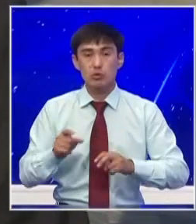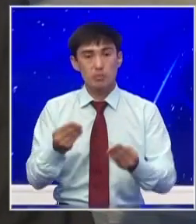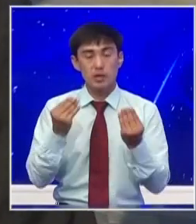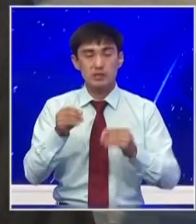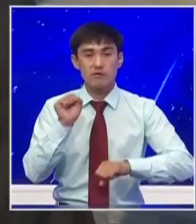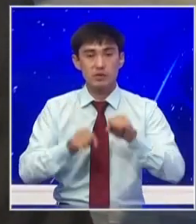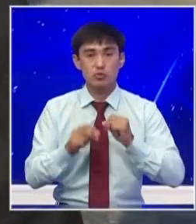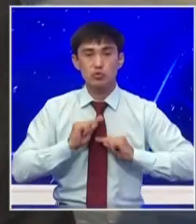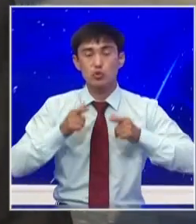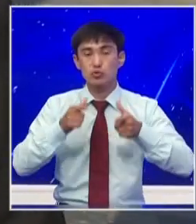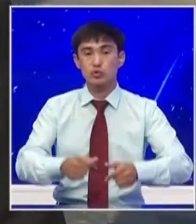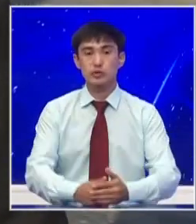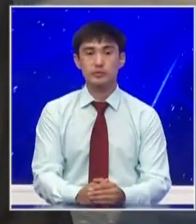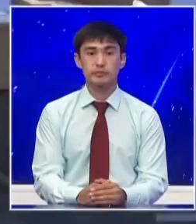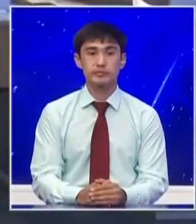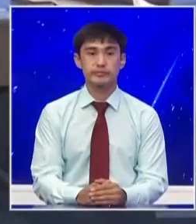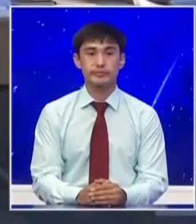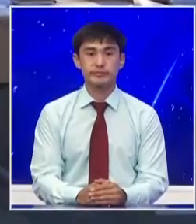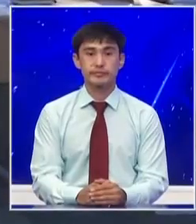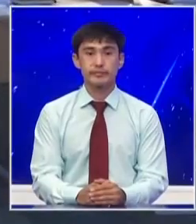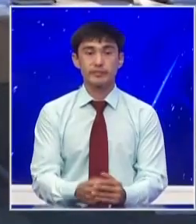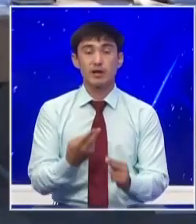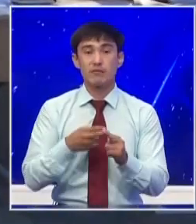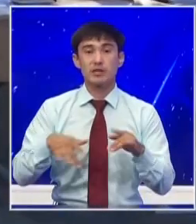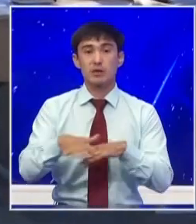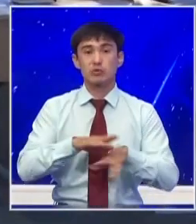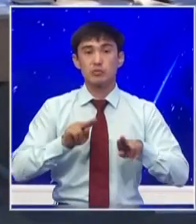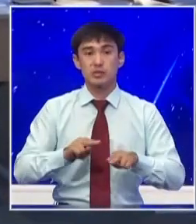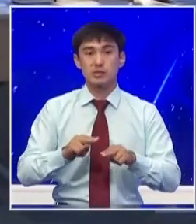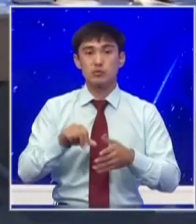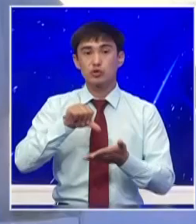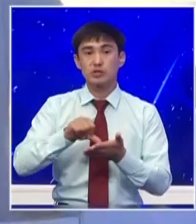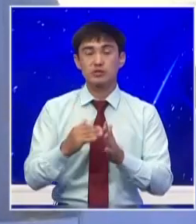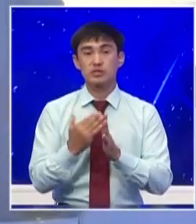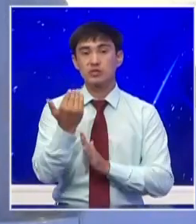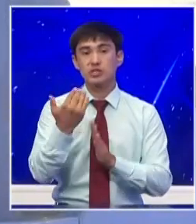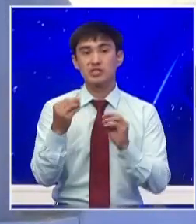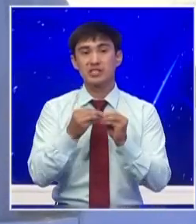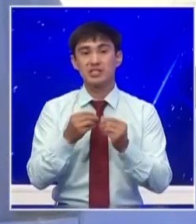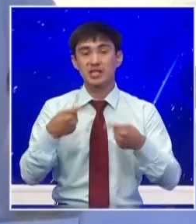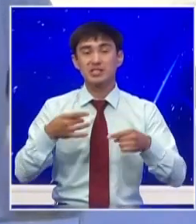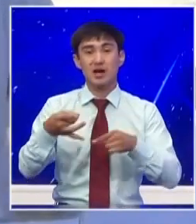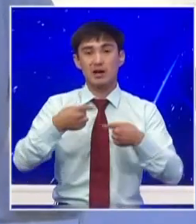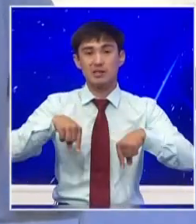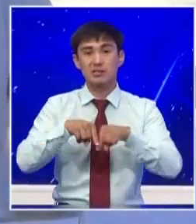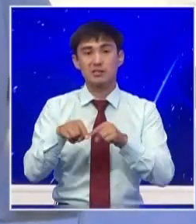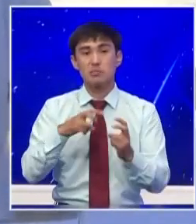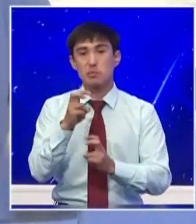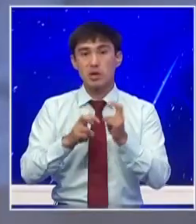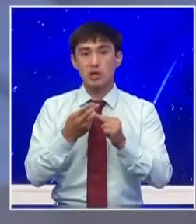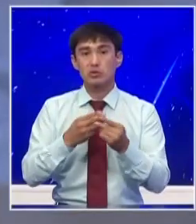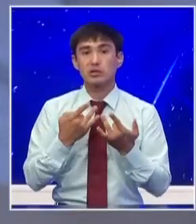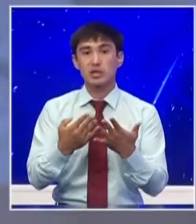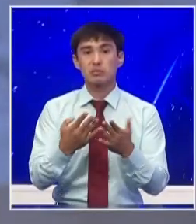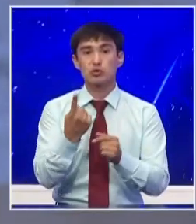прекрасная возможность трудоустроиться. В этой ярмарке приняли участие свыше 10 различных организаций и предприятий, на которые